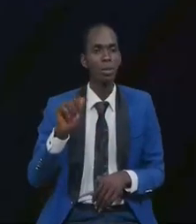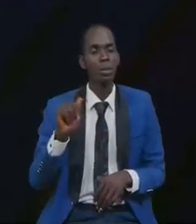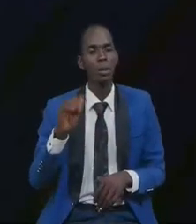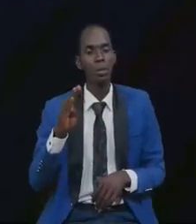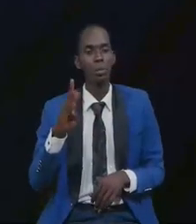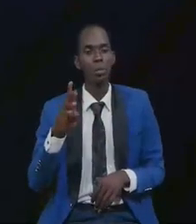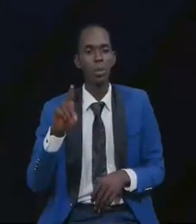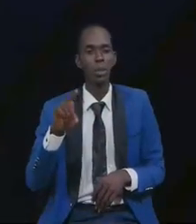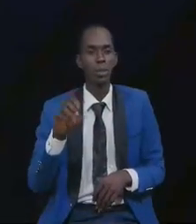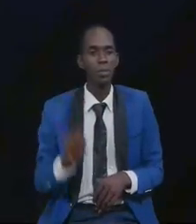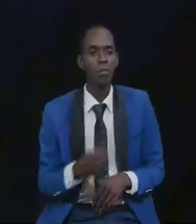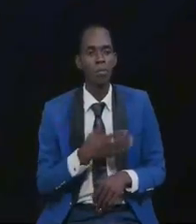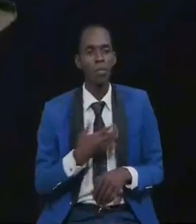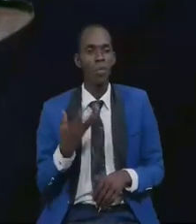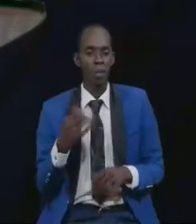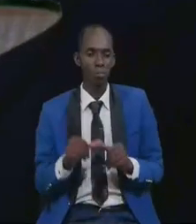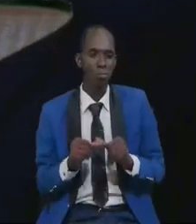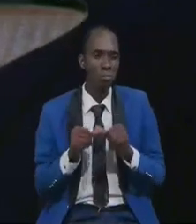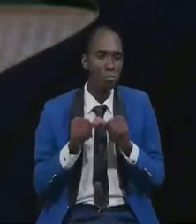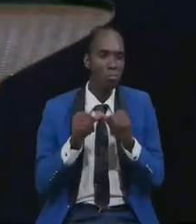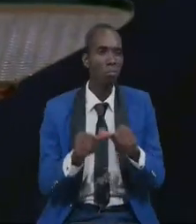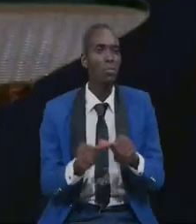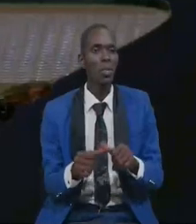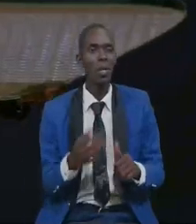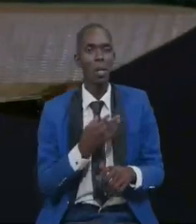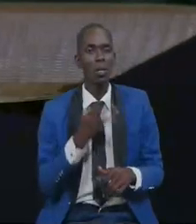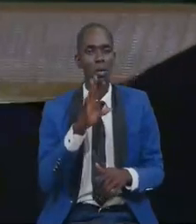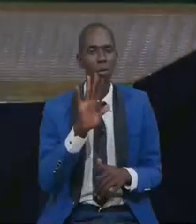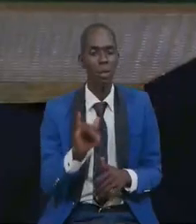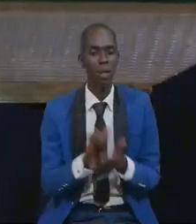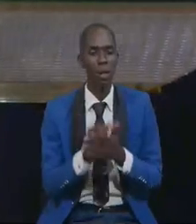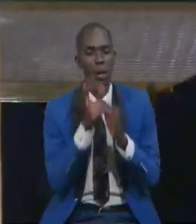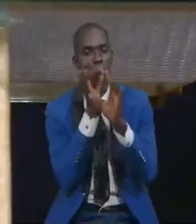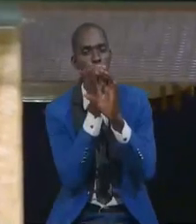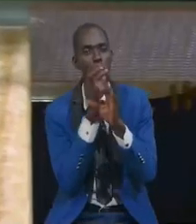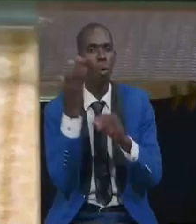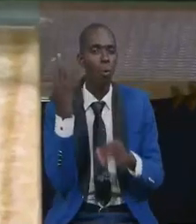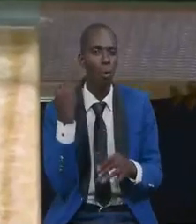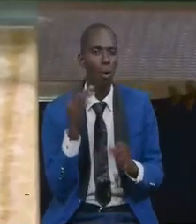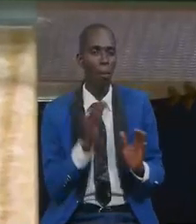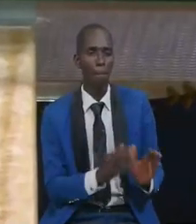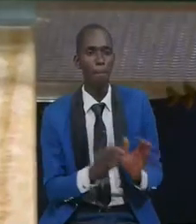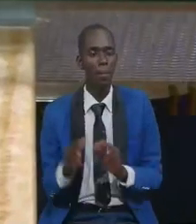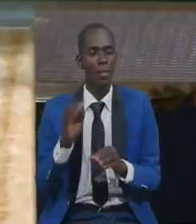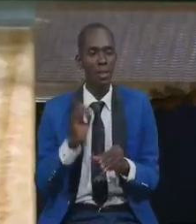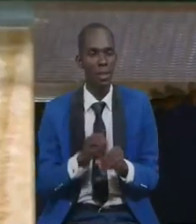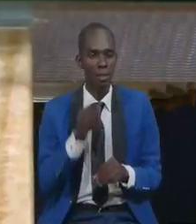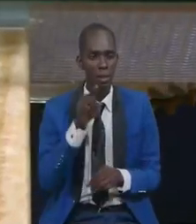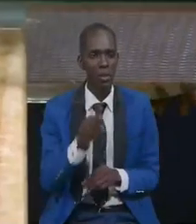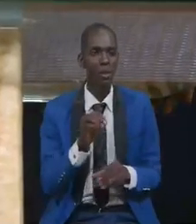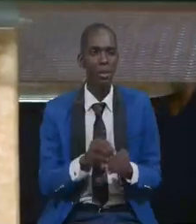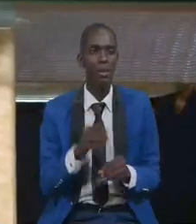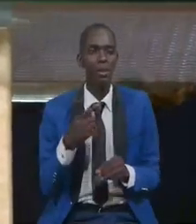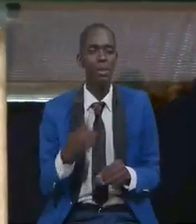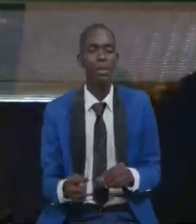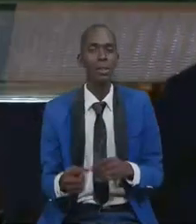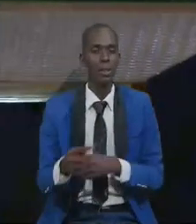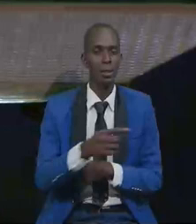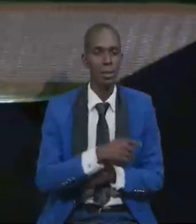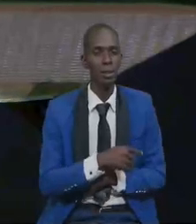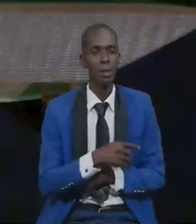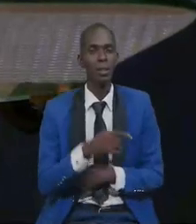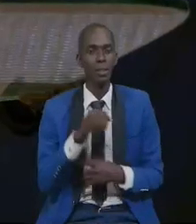service, préparés pour le jour où tu fus créé. Voyez-vous? Et